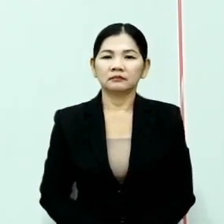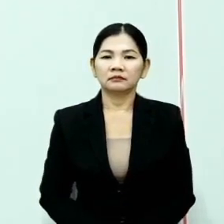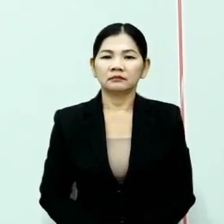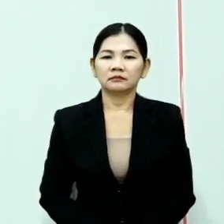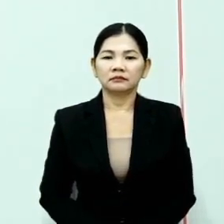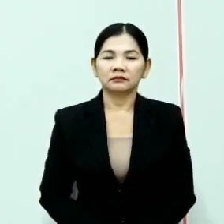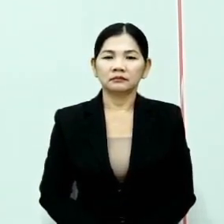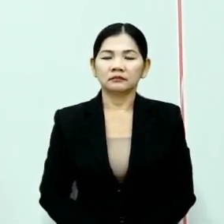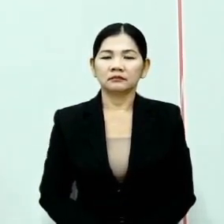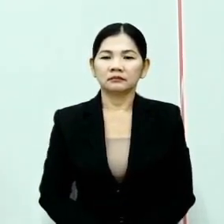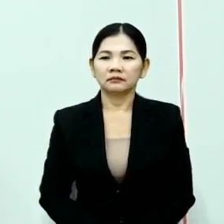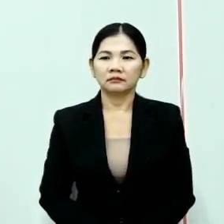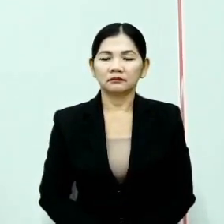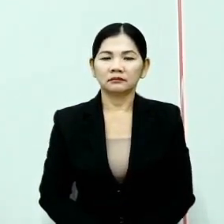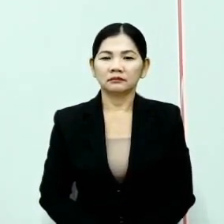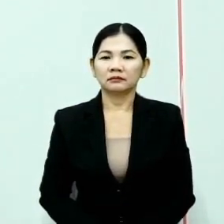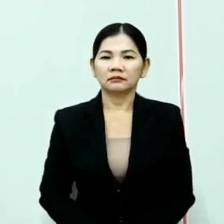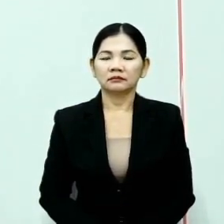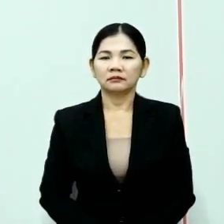Thó.